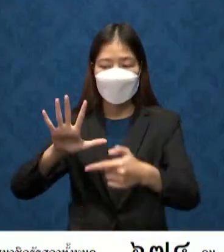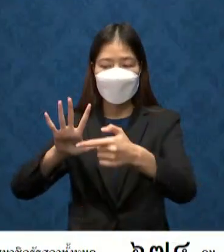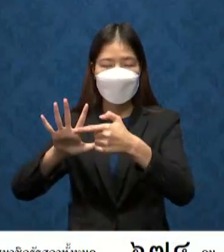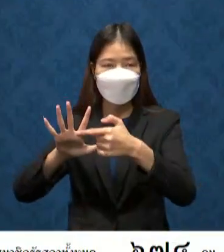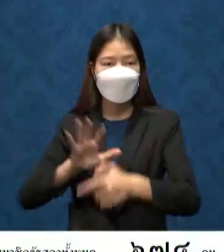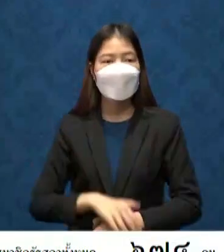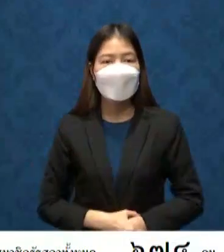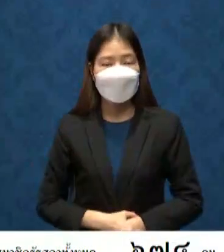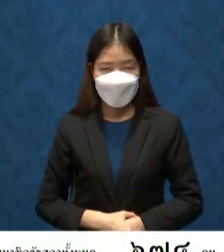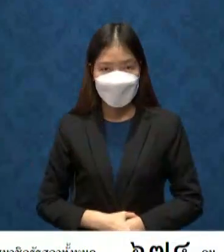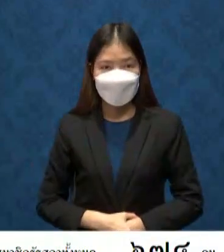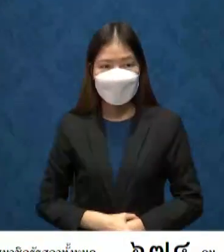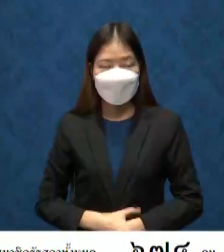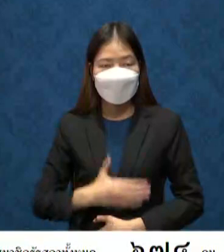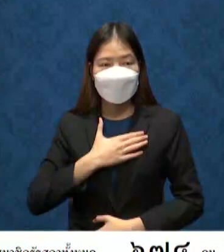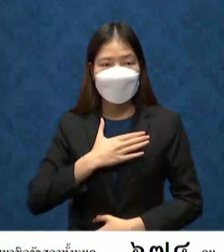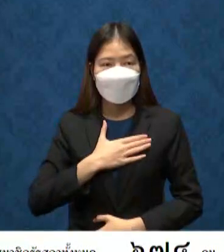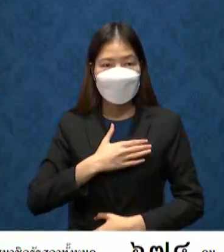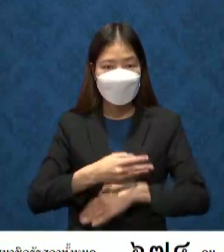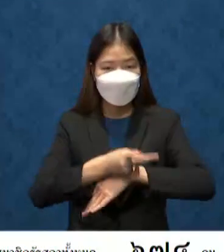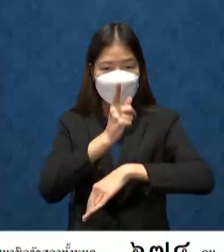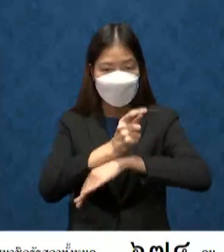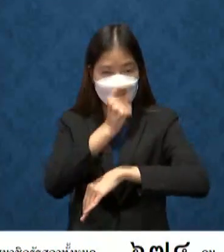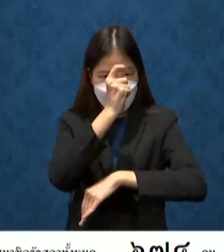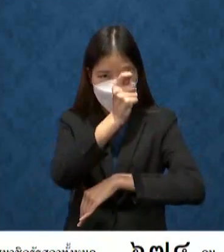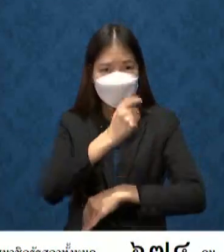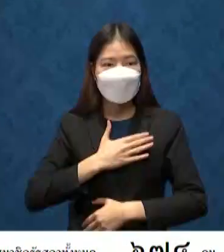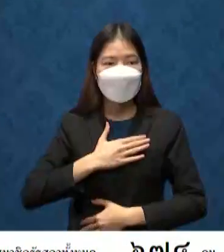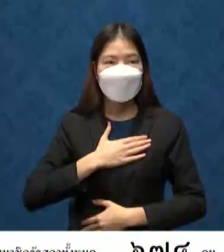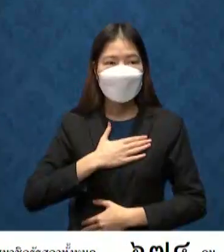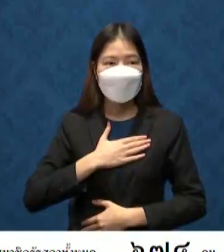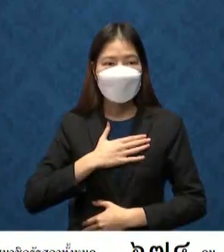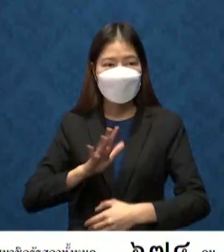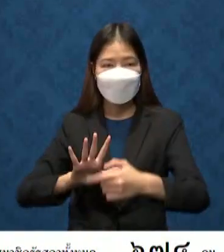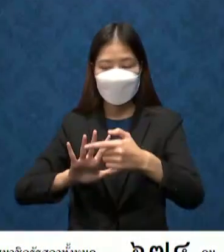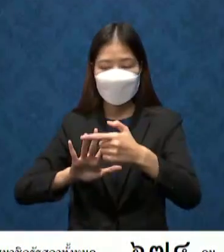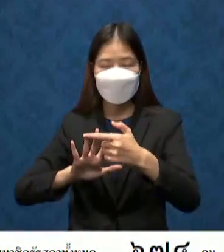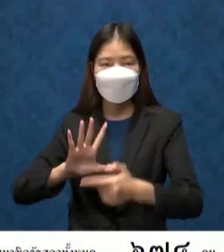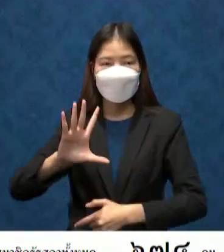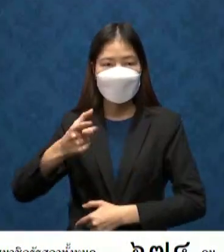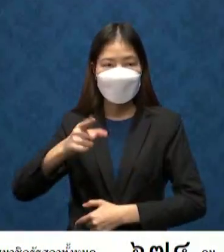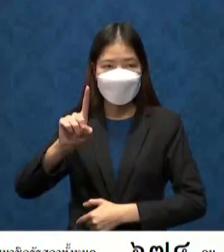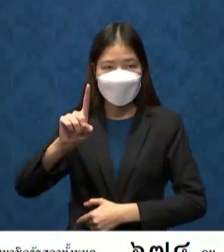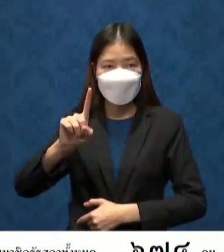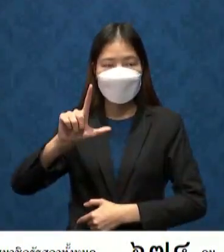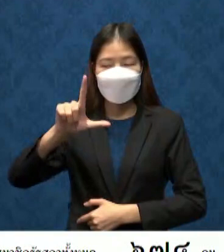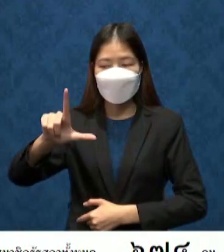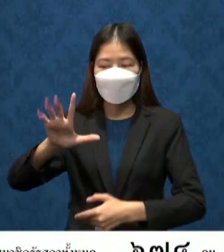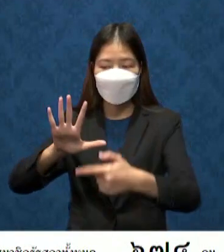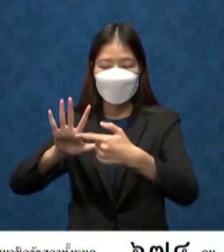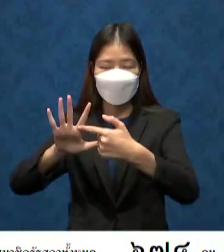กราบเรียนท่านประธานรัฐสภาที่เคารพผมฉลาวพวงมาลัยสมาชิกรัฐสภาฐานะสมาชิกรัฐสภ